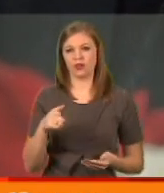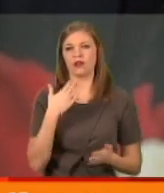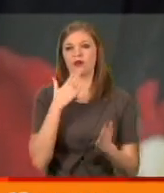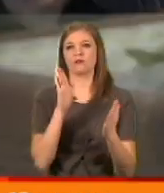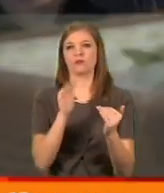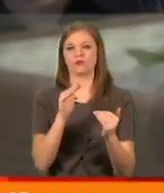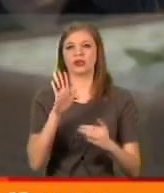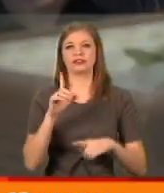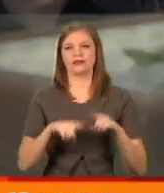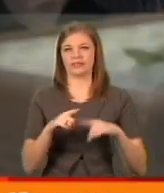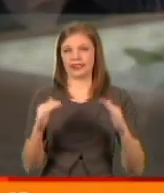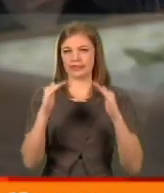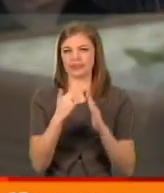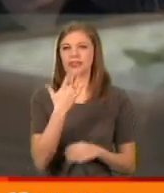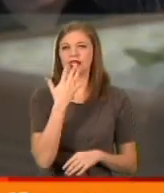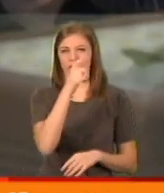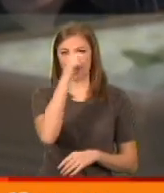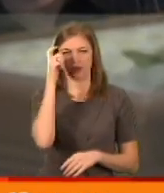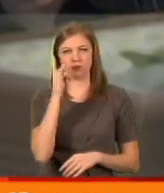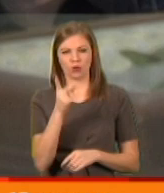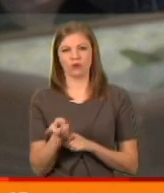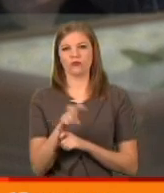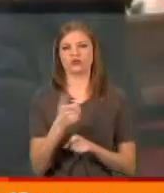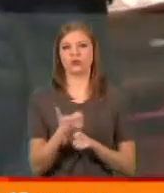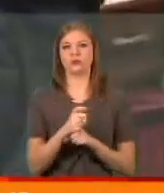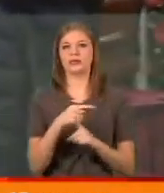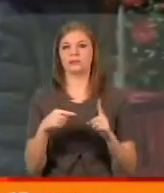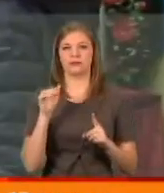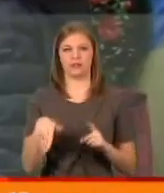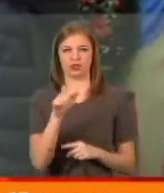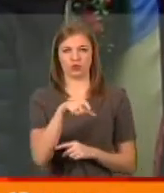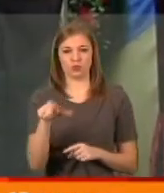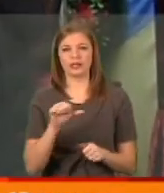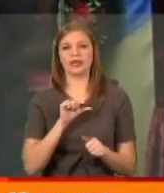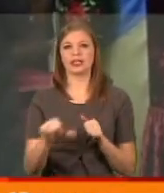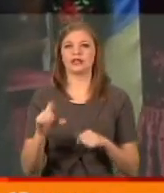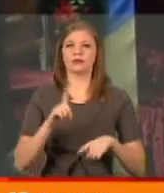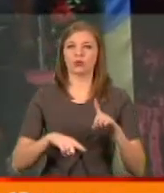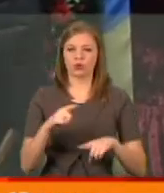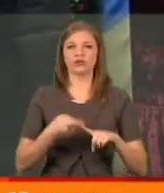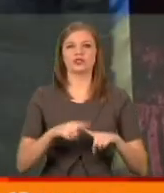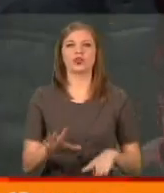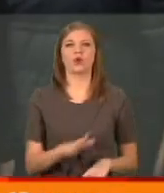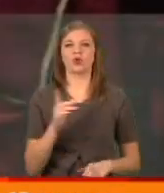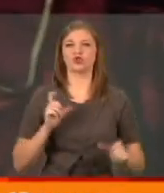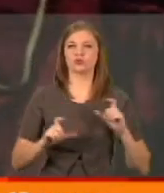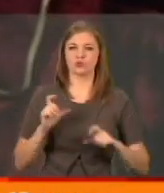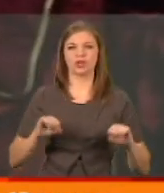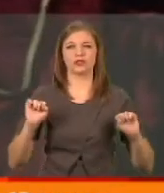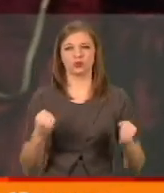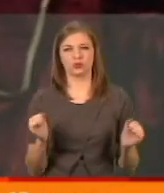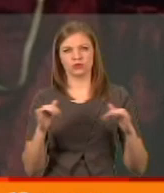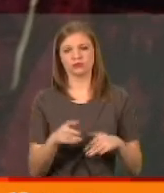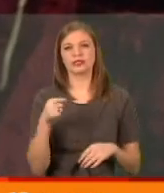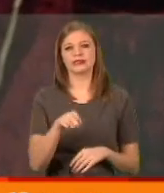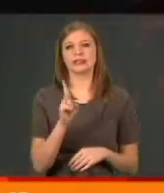ним у рідних стінах Національної академії наук прийшли понад 500 людей. Окрім родичів, це колишні студенти і друзі, а також ті,